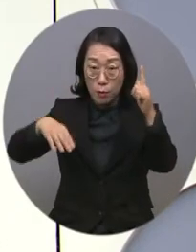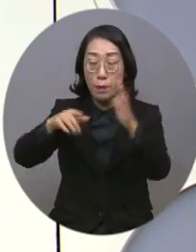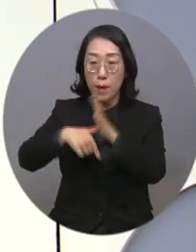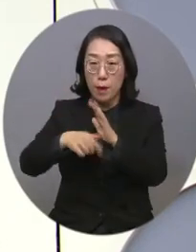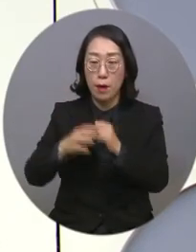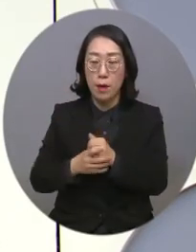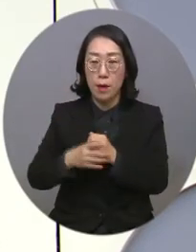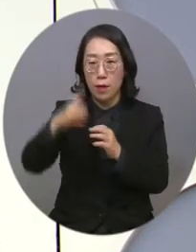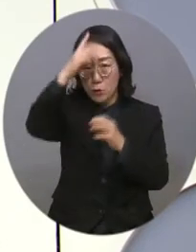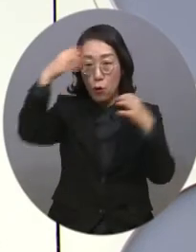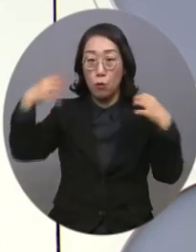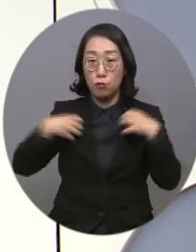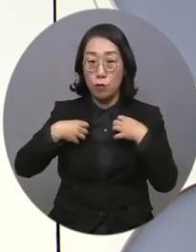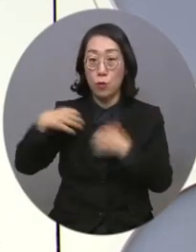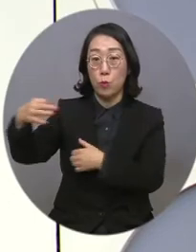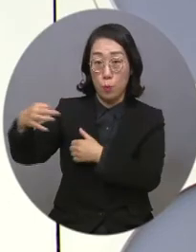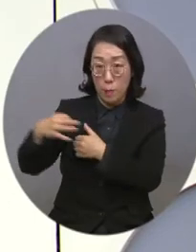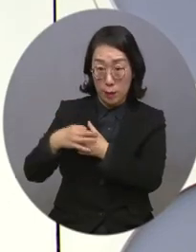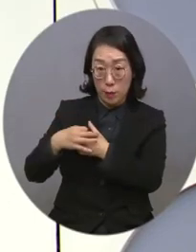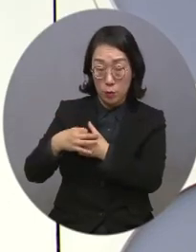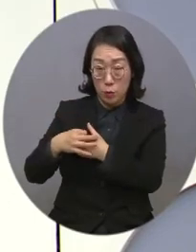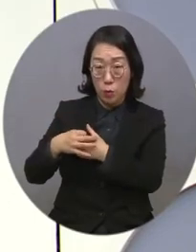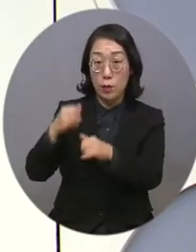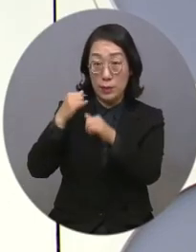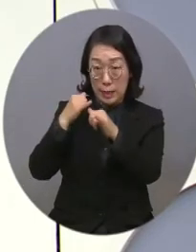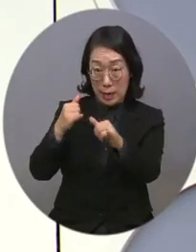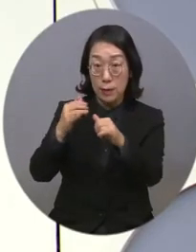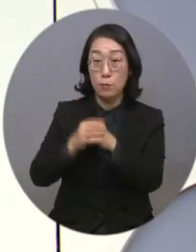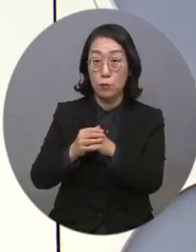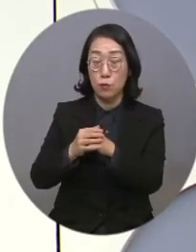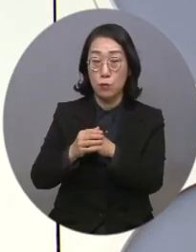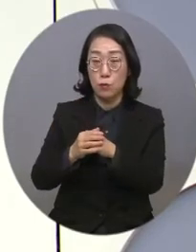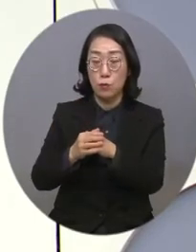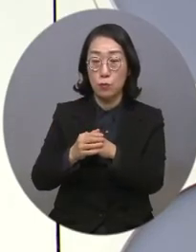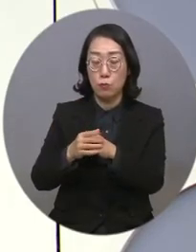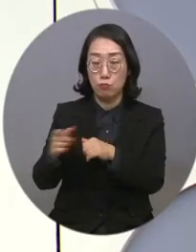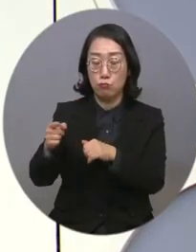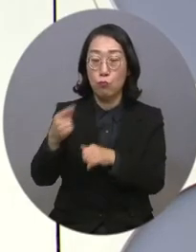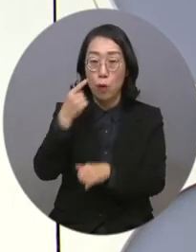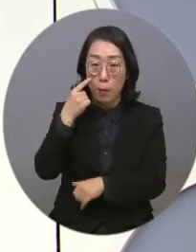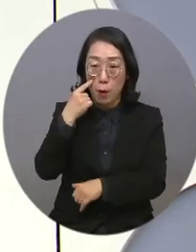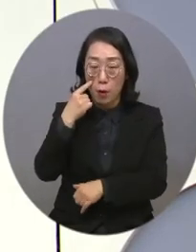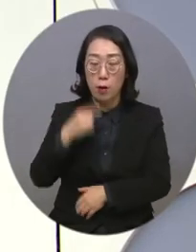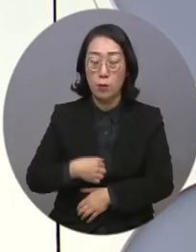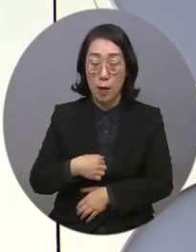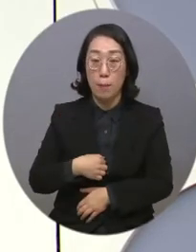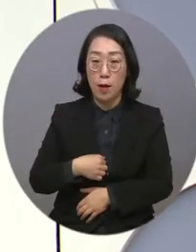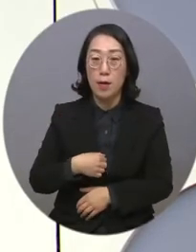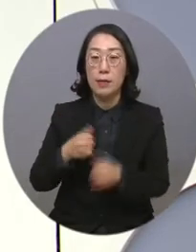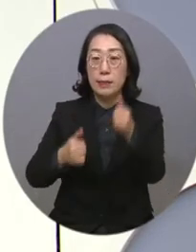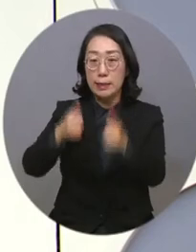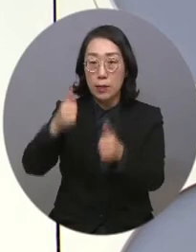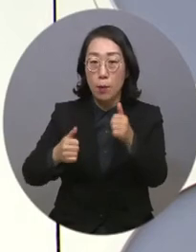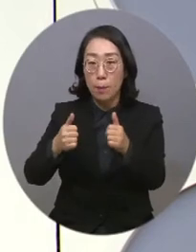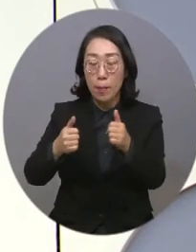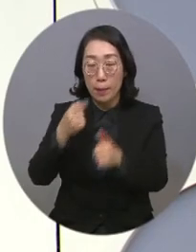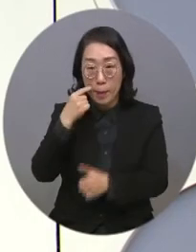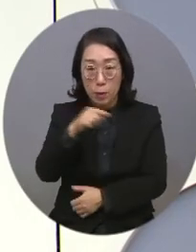유학으로 동유럽어 하나를 선택해서 이제 국비로 간다니까 그 시험을 보고 싶었죠. 그래서 우연하게